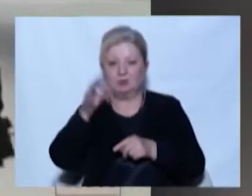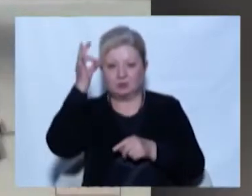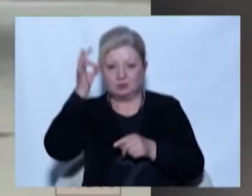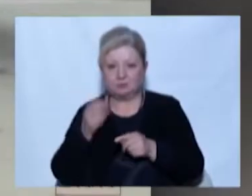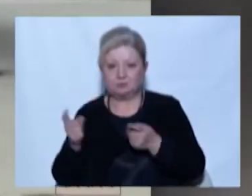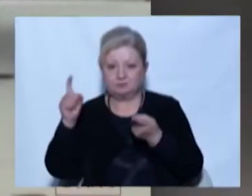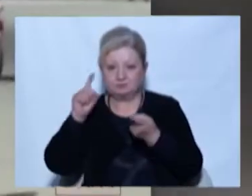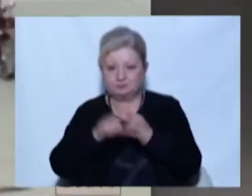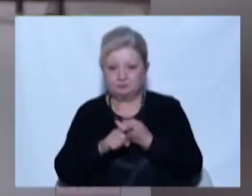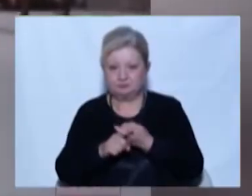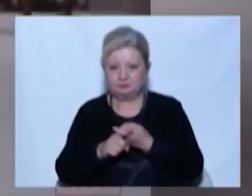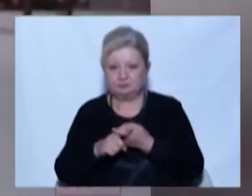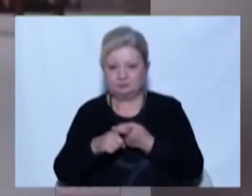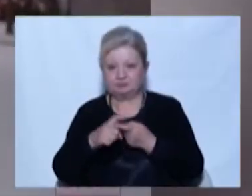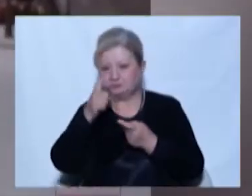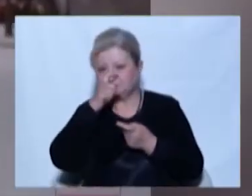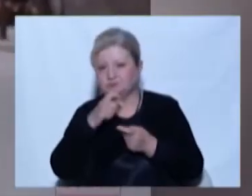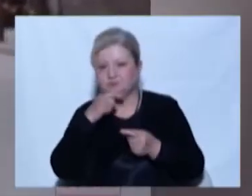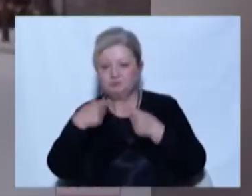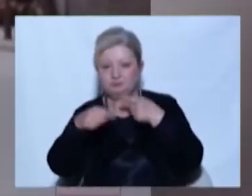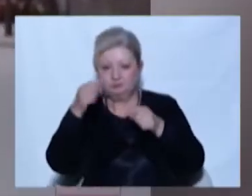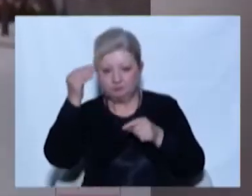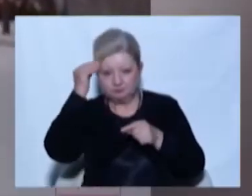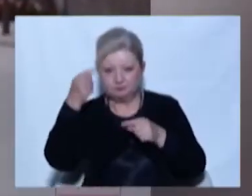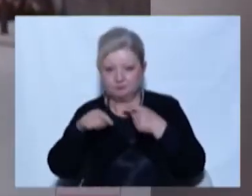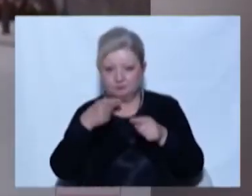დაკავშირებული გაუგებრობები ხდება